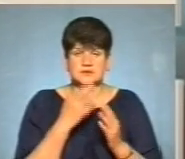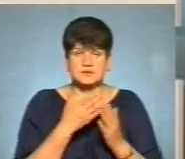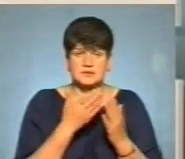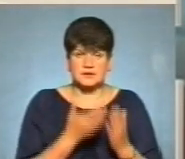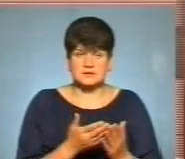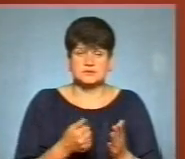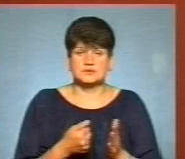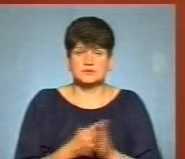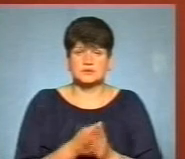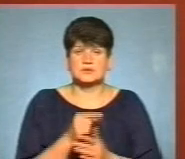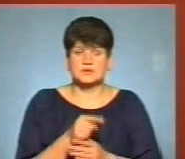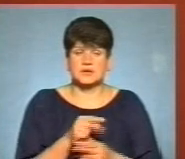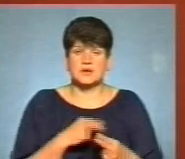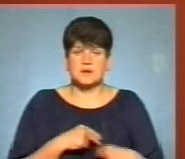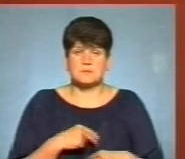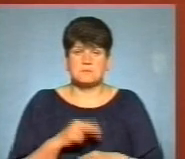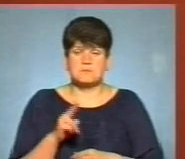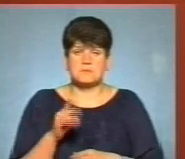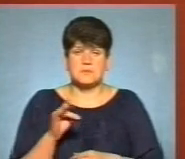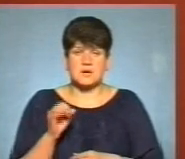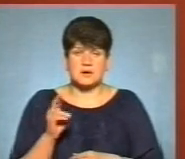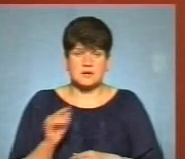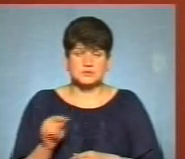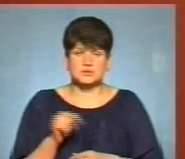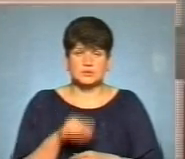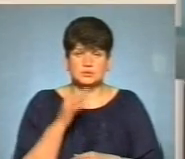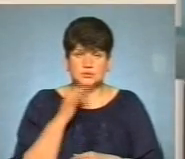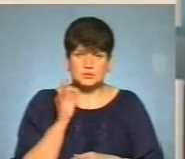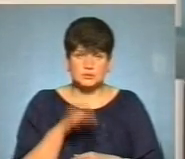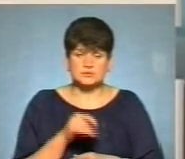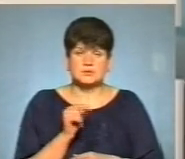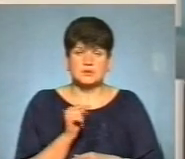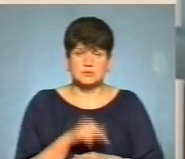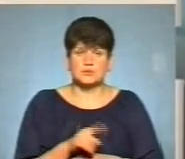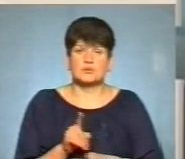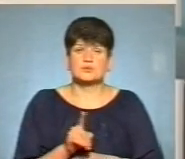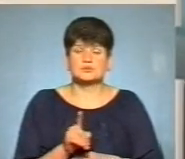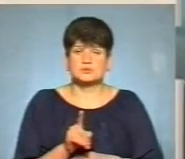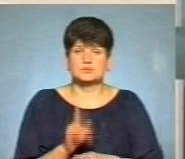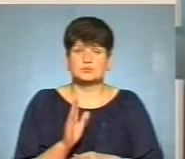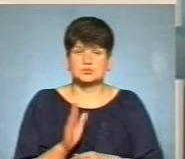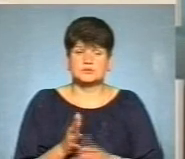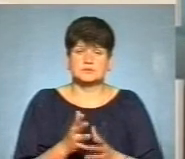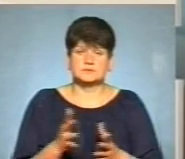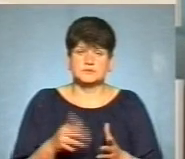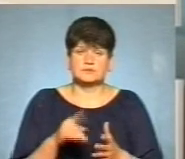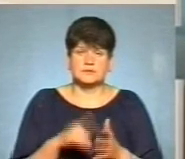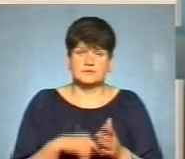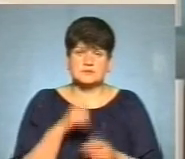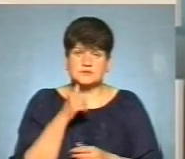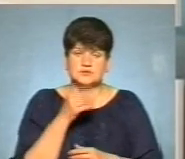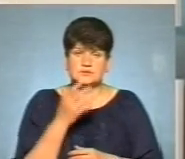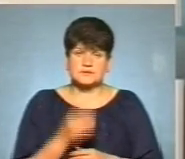до тих праць, до того досвіду, для того, щоб ну, бути більш впевненим в завтрашньому